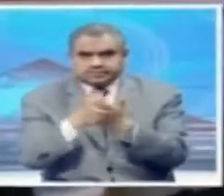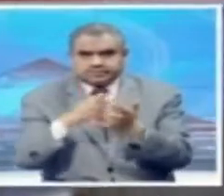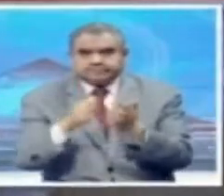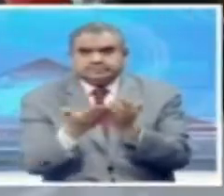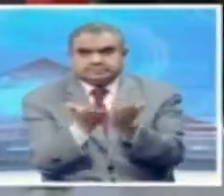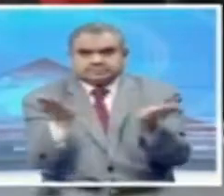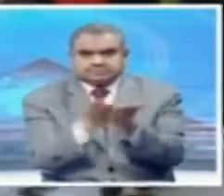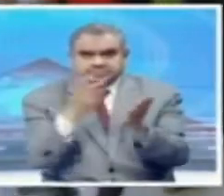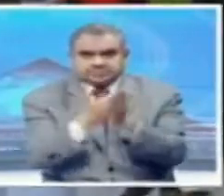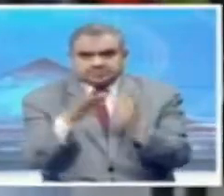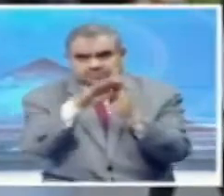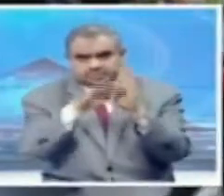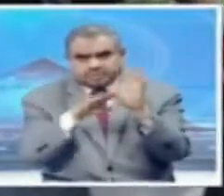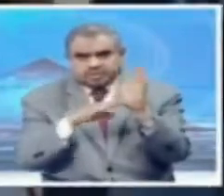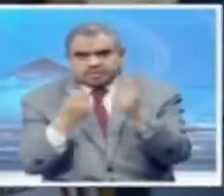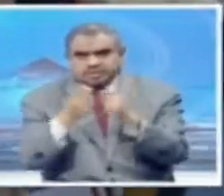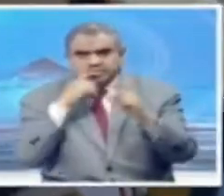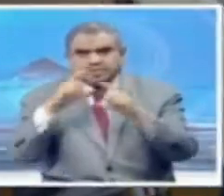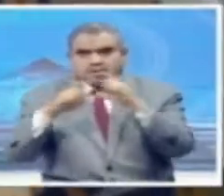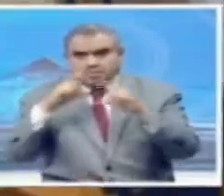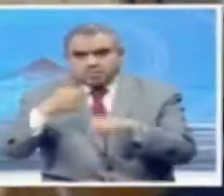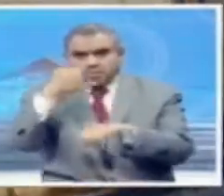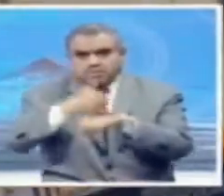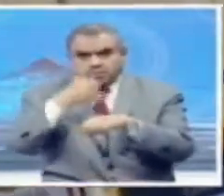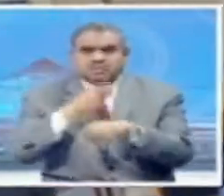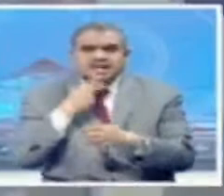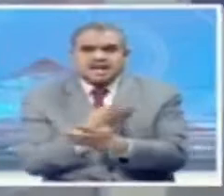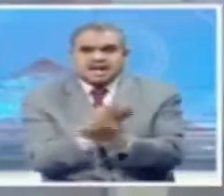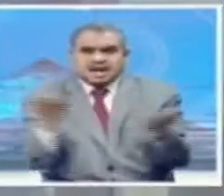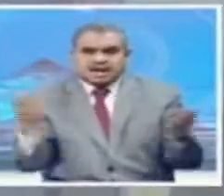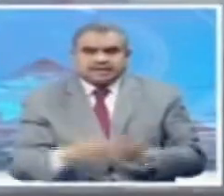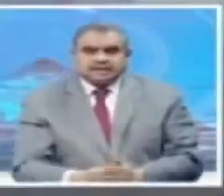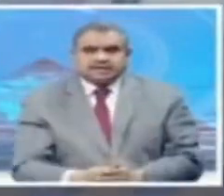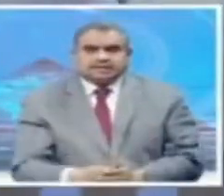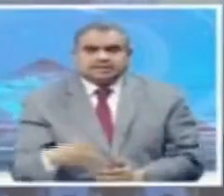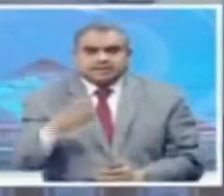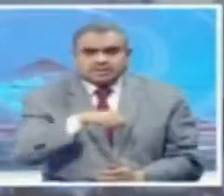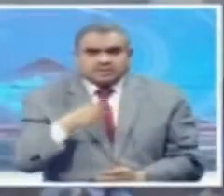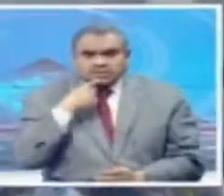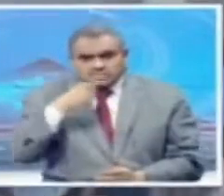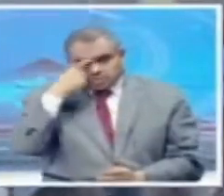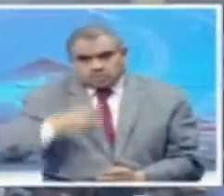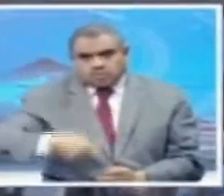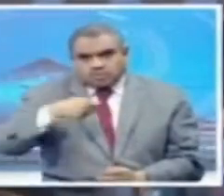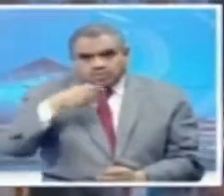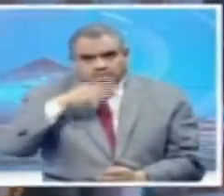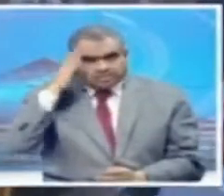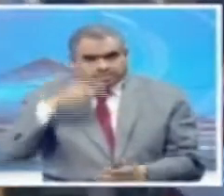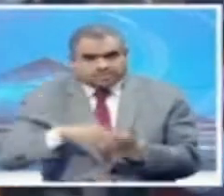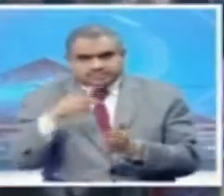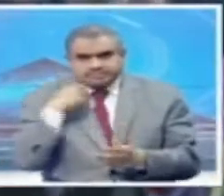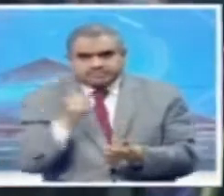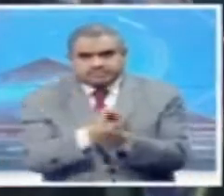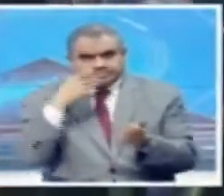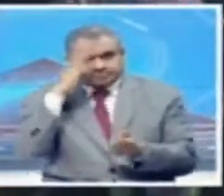لهم بالتنسيق مع بعض البنوك والمؤسسات الخيرية. والرعاية هنا الداخلية مش مخليانا